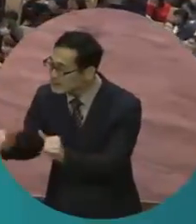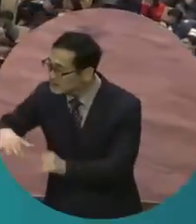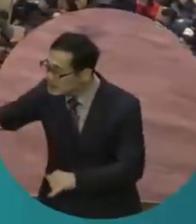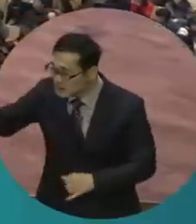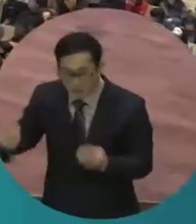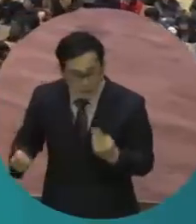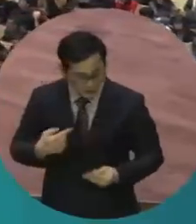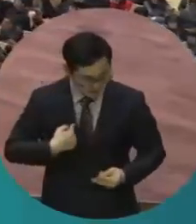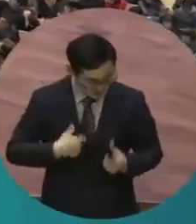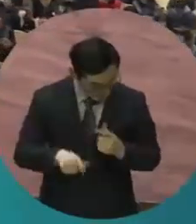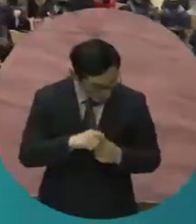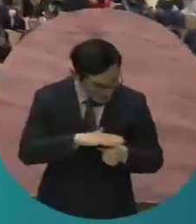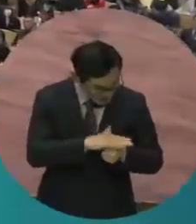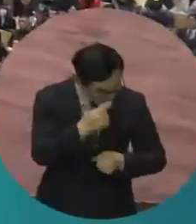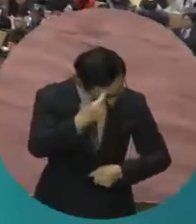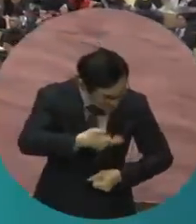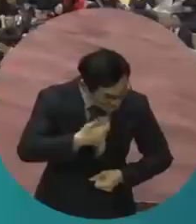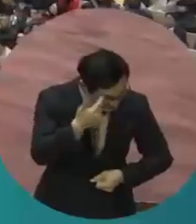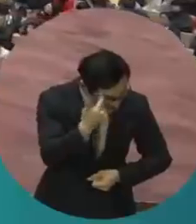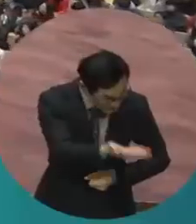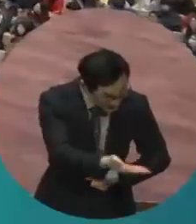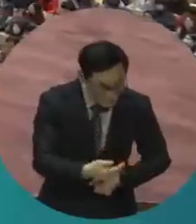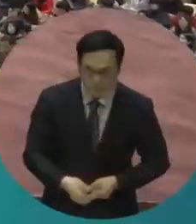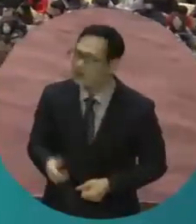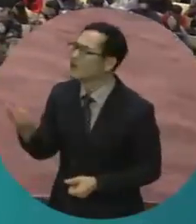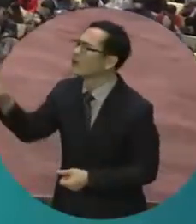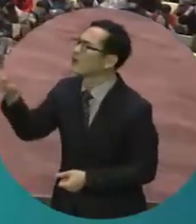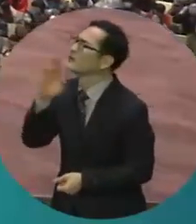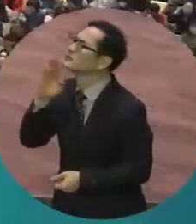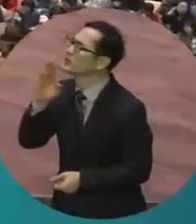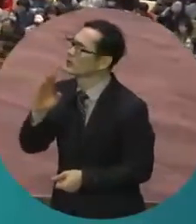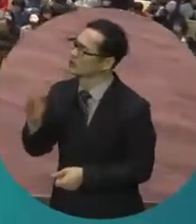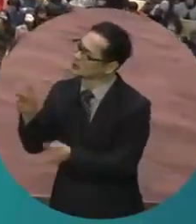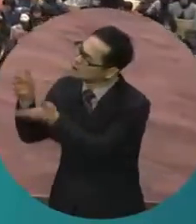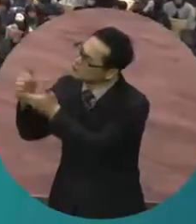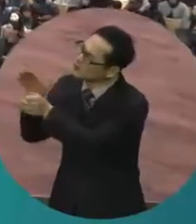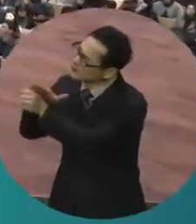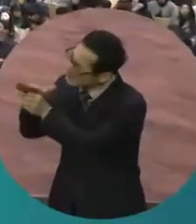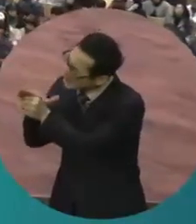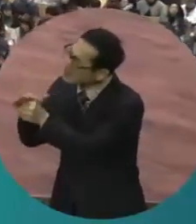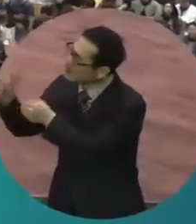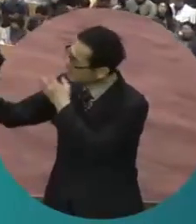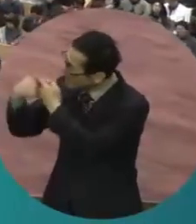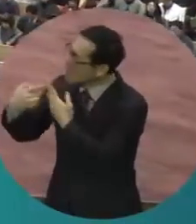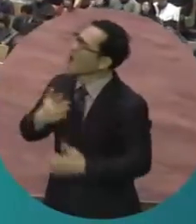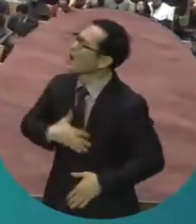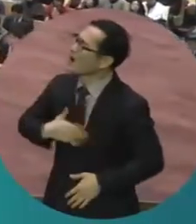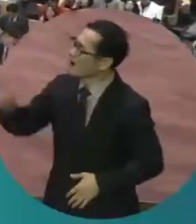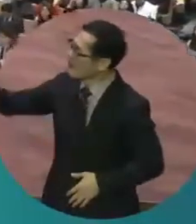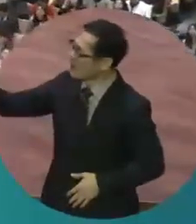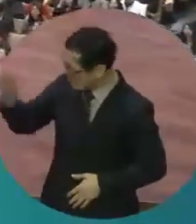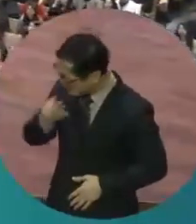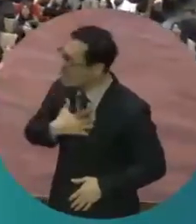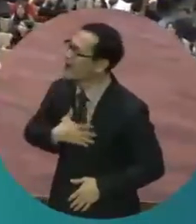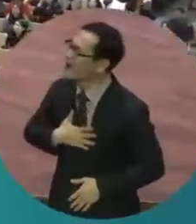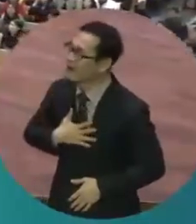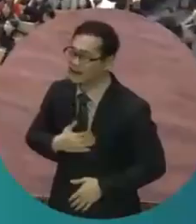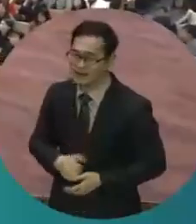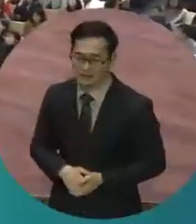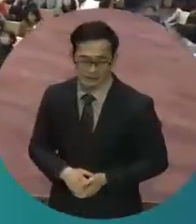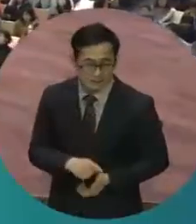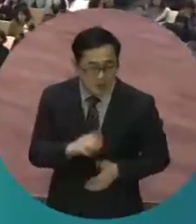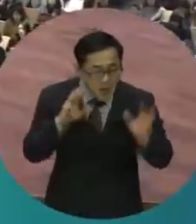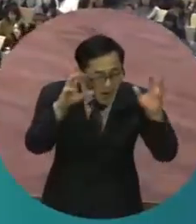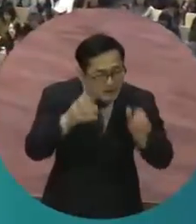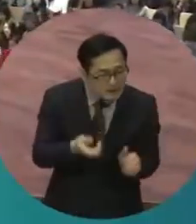하시니 이르되 주님 그러하나이다 내가 주님을 사랑한 줄을 주님께서 아시나이다 이르시되 내